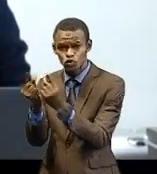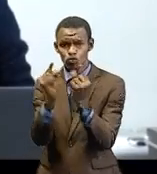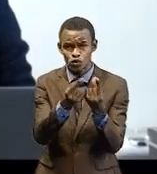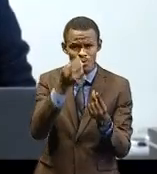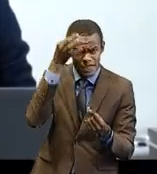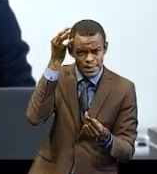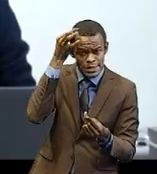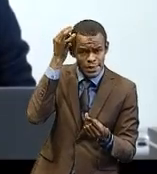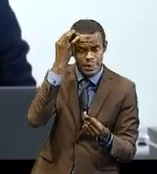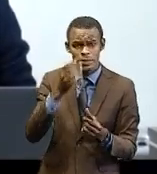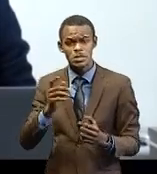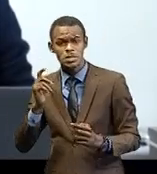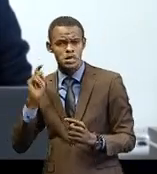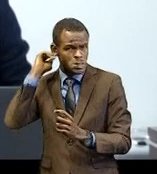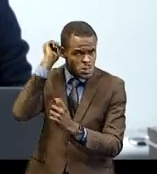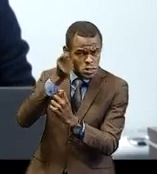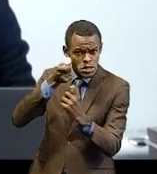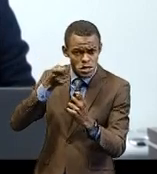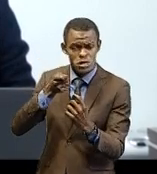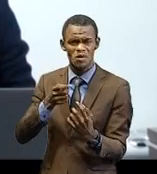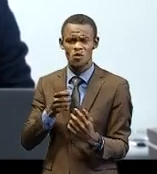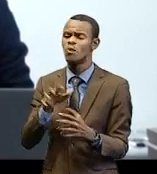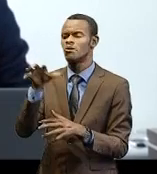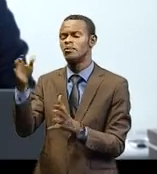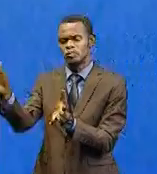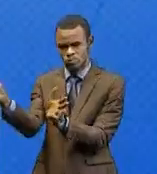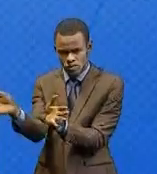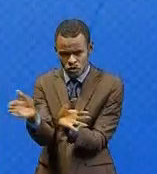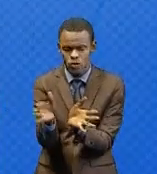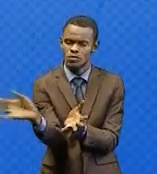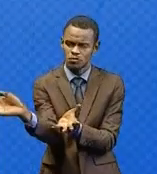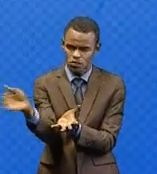miliciens qui se sont rendus depuis la proclamation de l'état de siège.